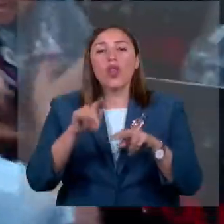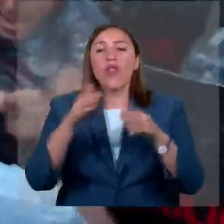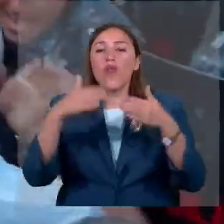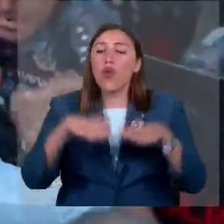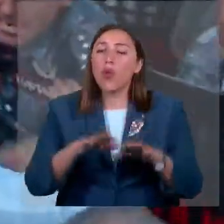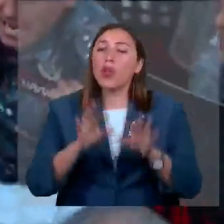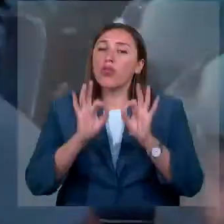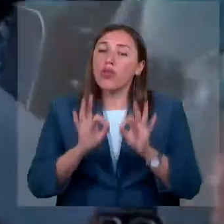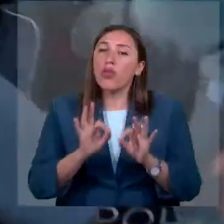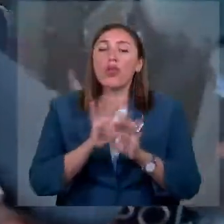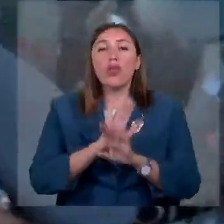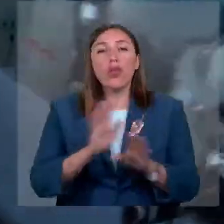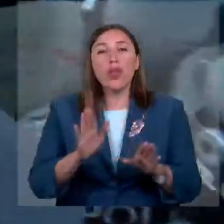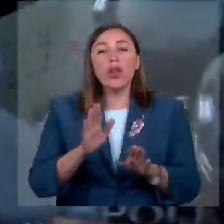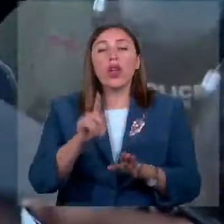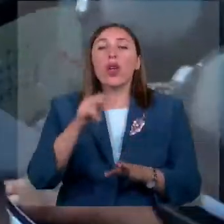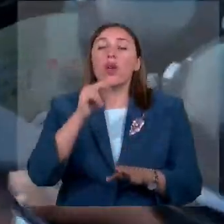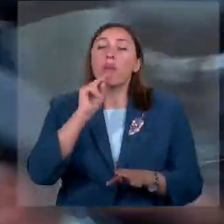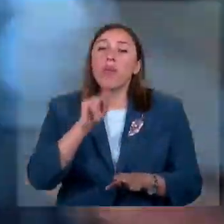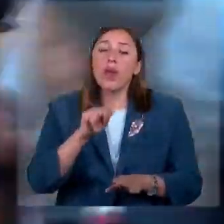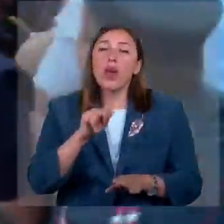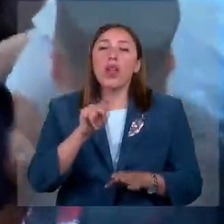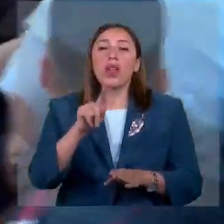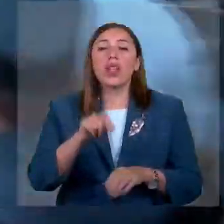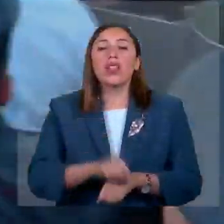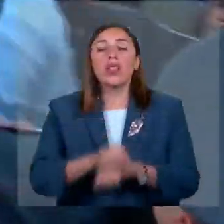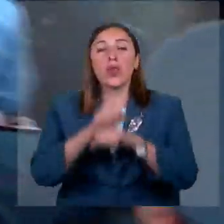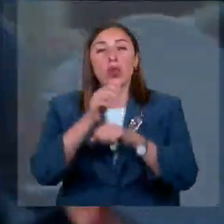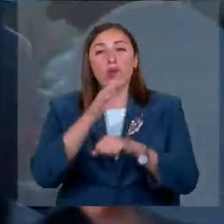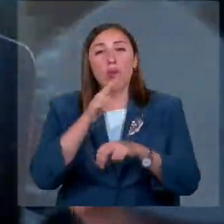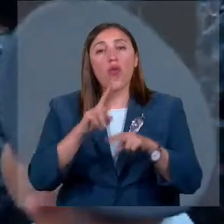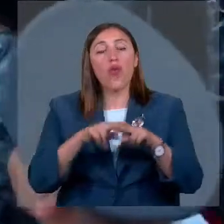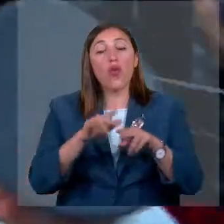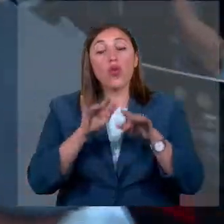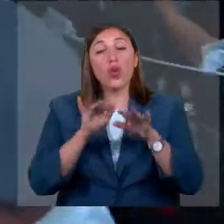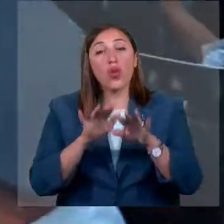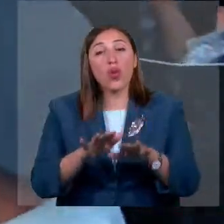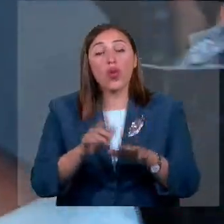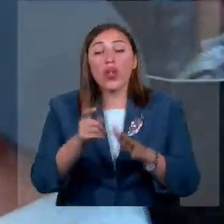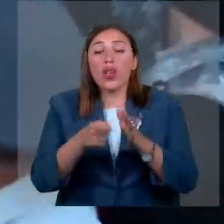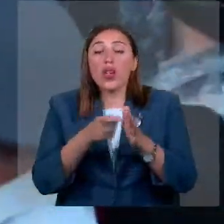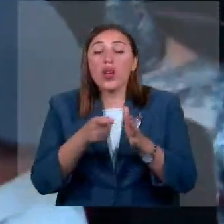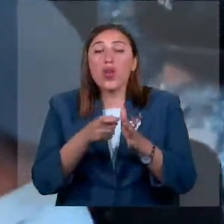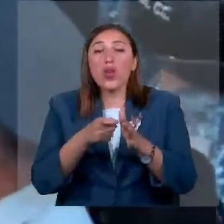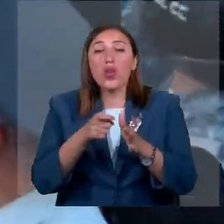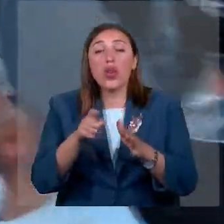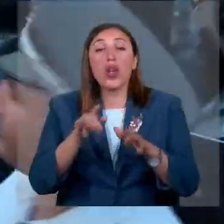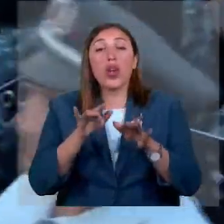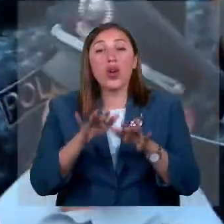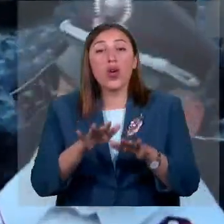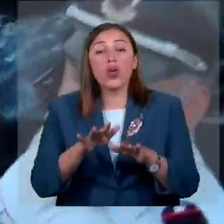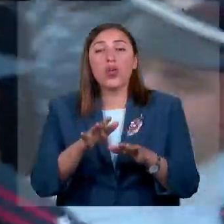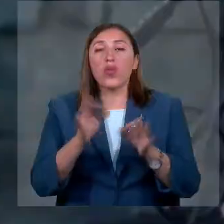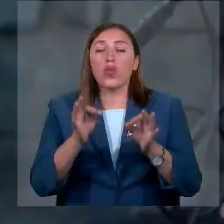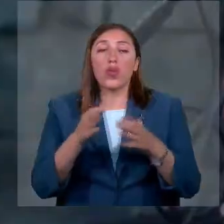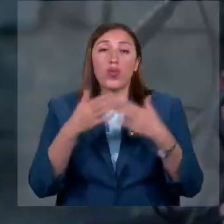որոշումը։ Մեղադրյալ, սակայն, ինչպես ընդդիմության ցույցերի ընթացքում ոստիկանության գործողությունները քննող մյուս գործերի դեպքում